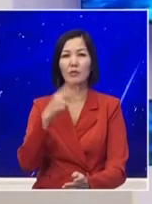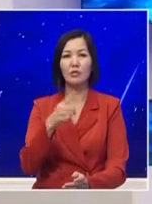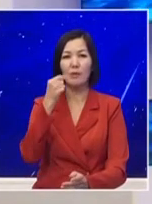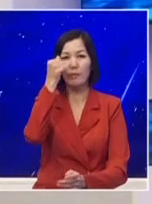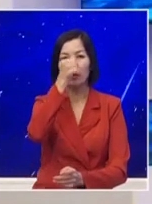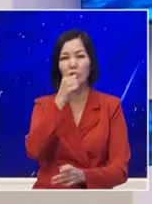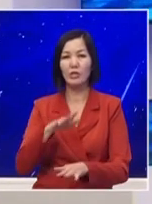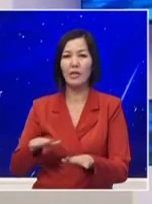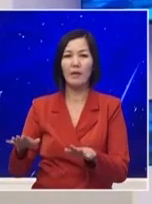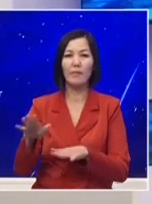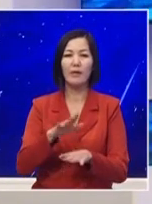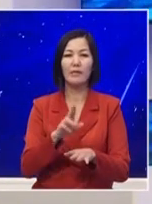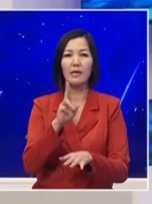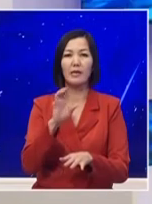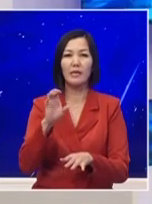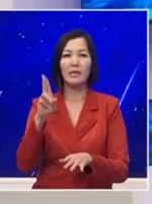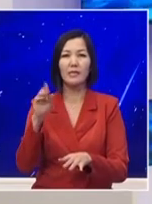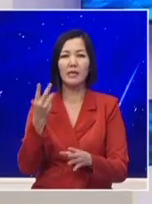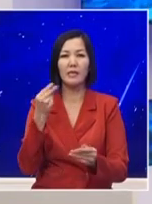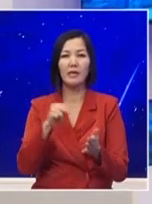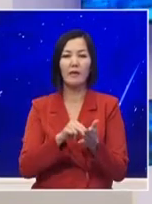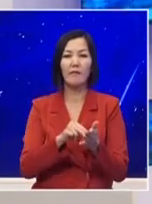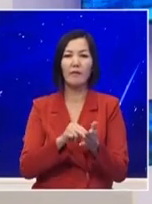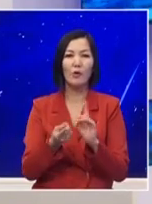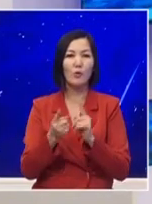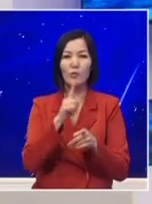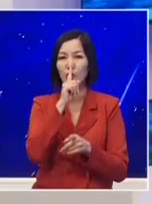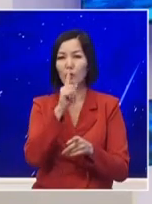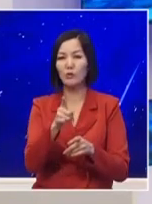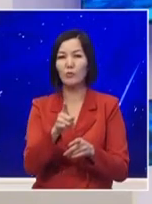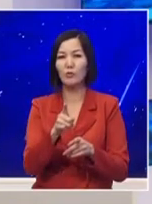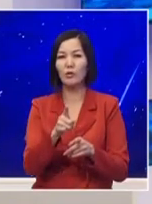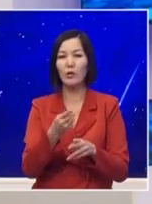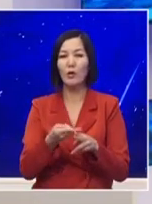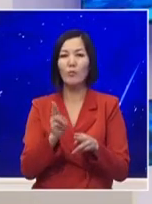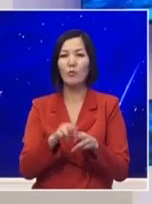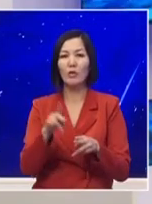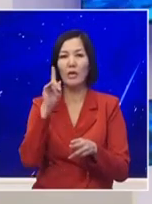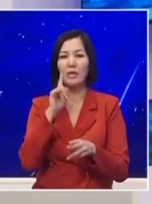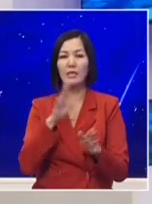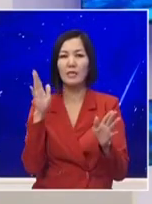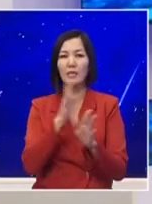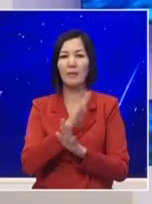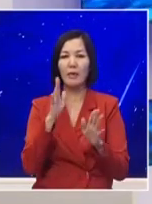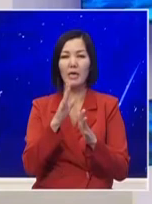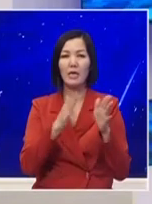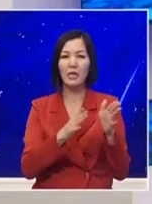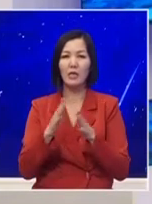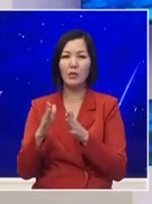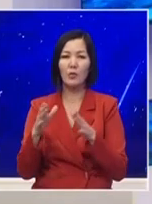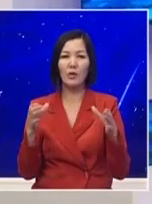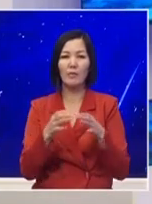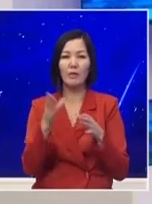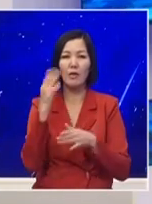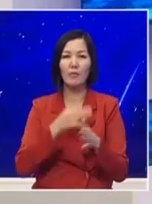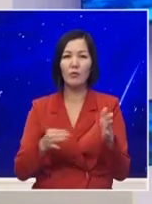2021 жылы аймақта коммуналдық қызметтер тарифі өзгеріссіз қалады. Бұл туралы Қазақстан Республикасы табиғи монополияларды реттеу комитетінің